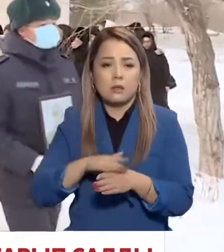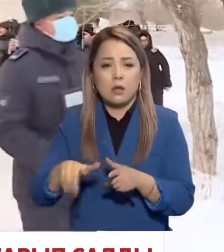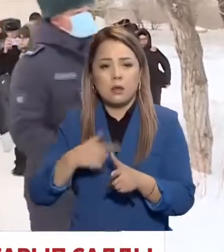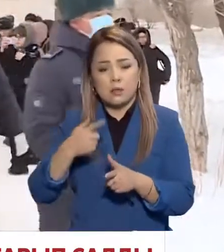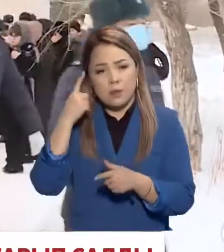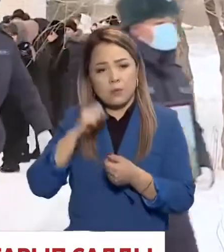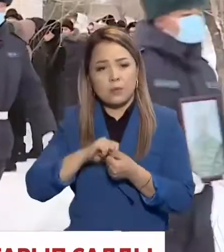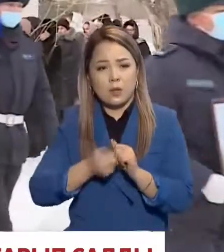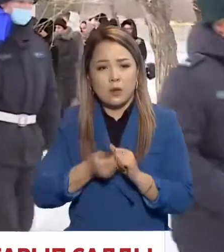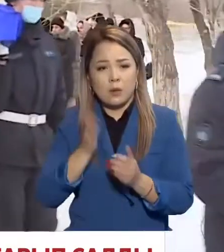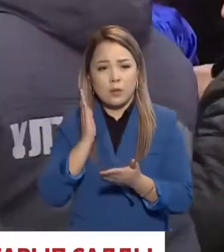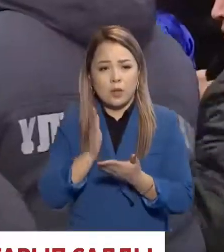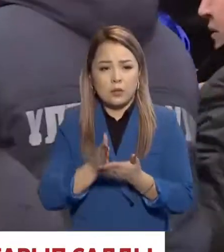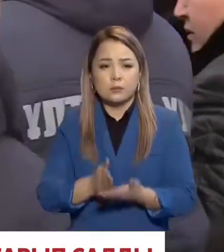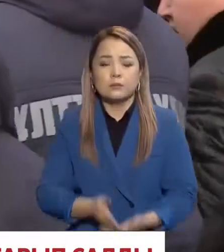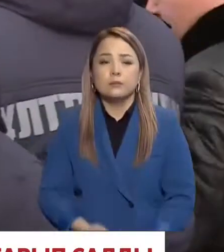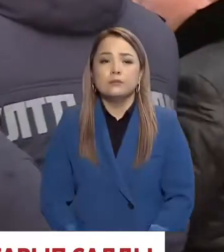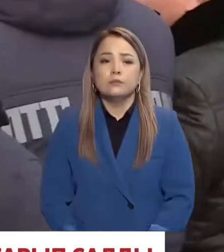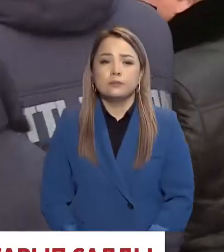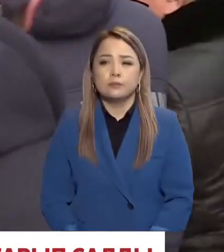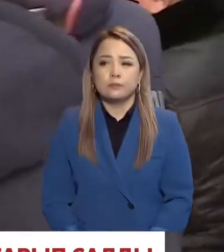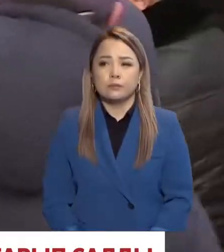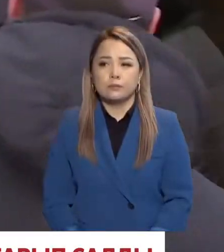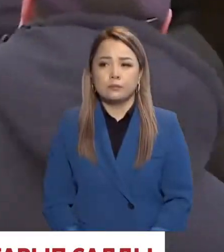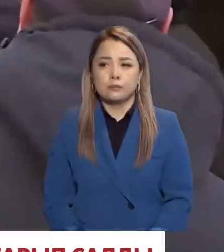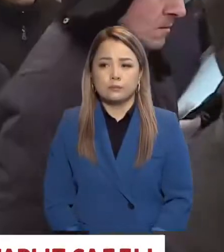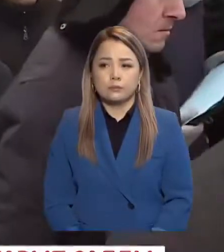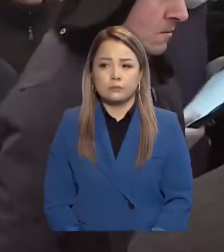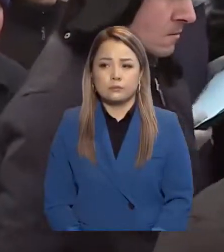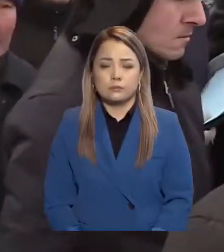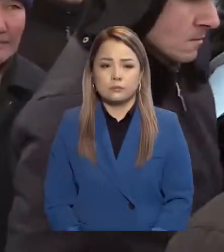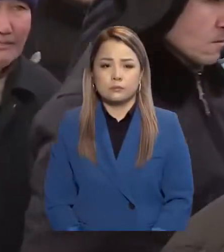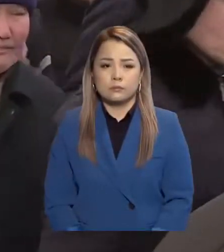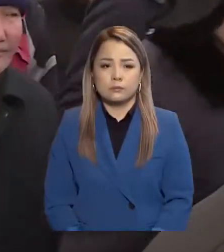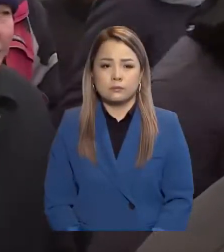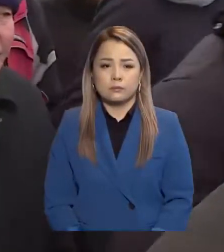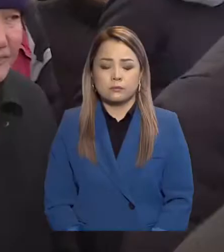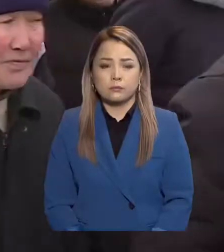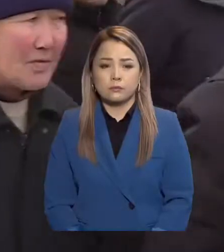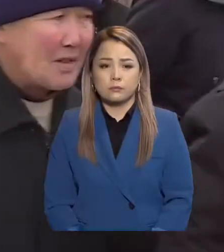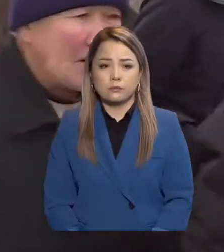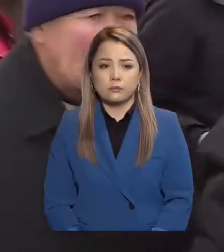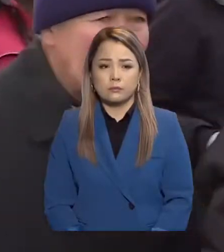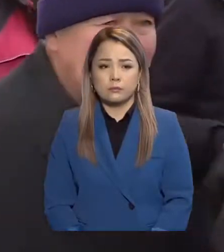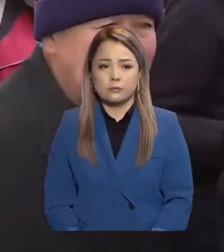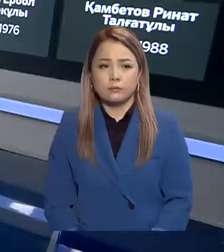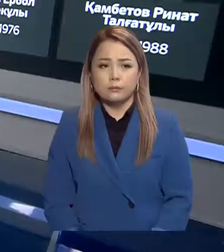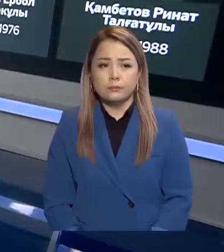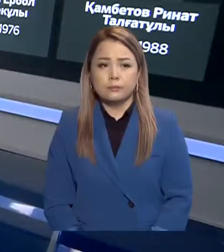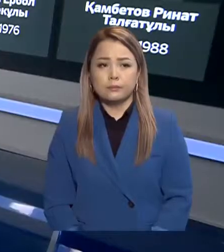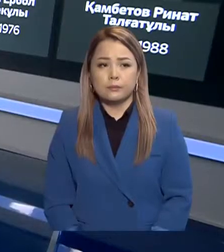жадында. Руслан Нұрлонұлы, Бекзат Сәбитұлы, Қазақстан ұлттық телеарнасы, Қарағанды облысынан.